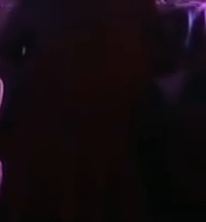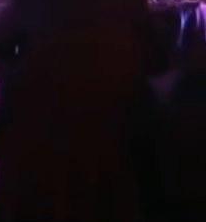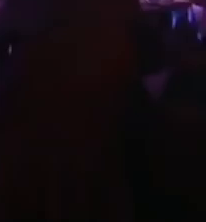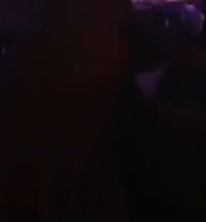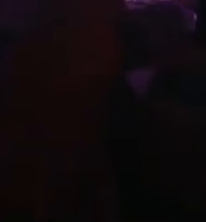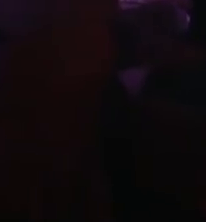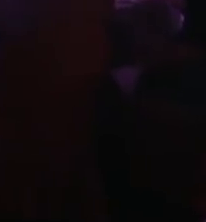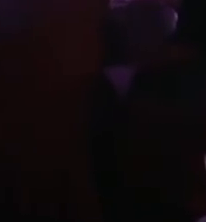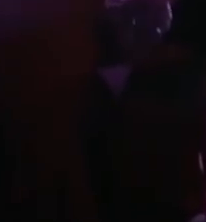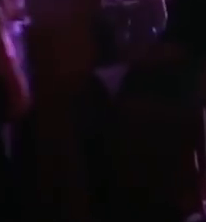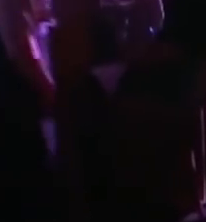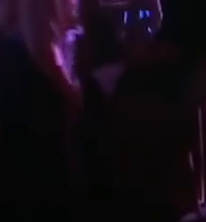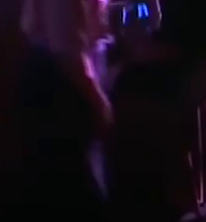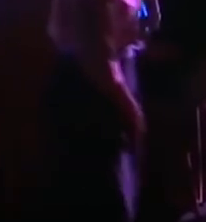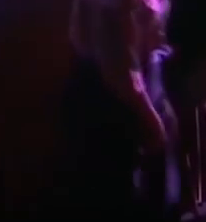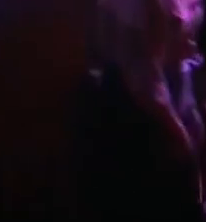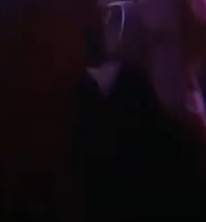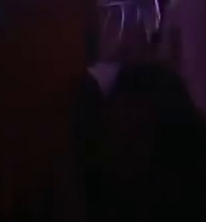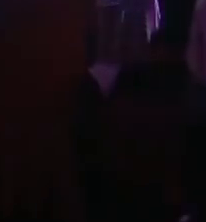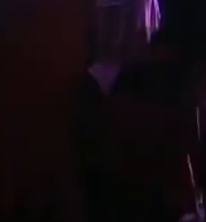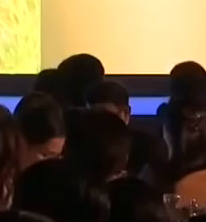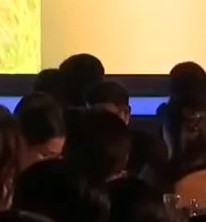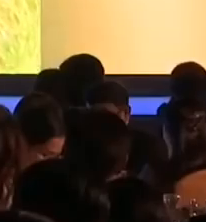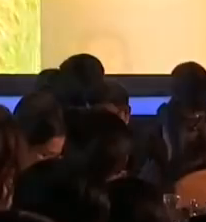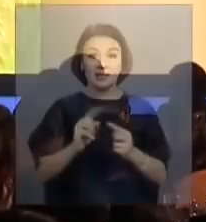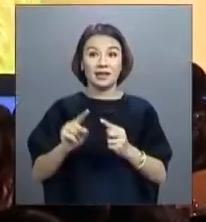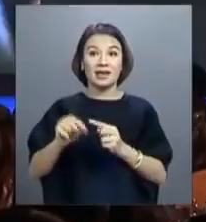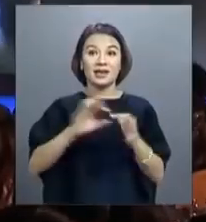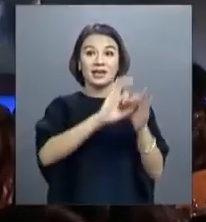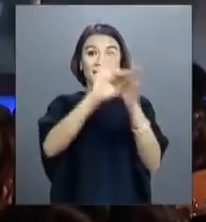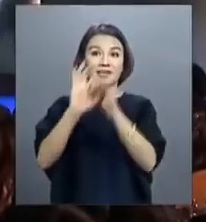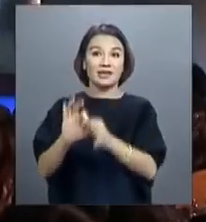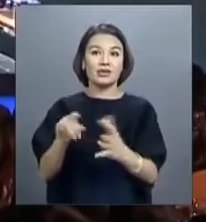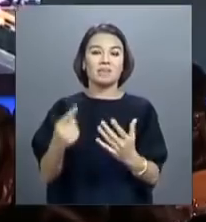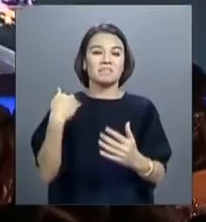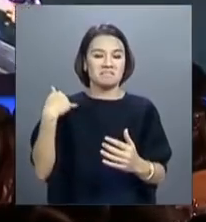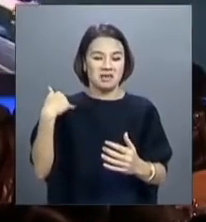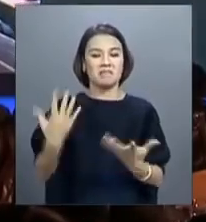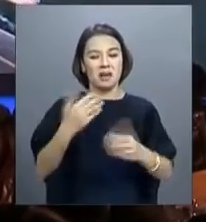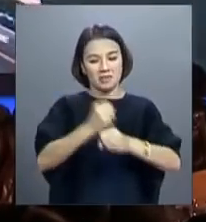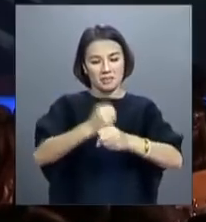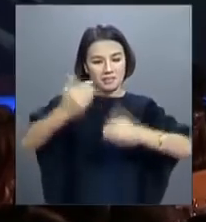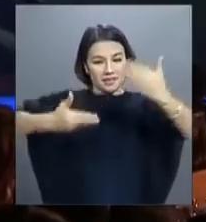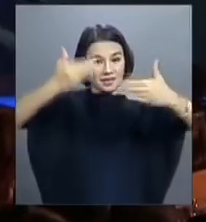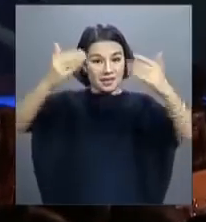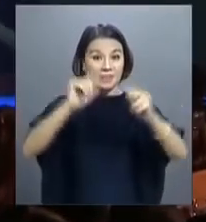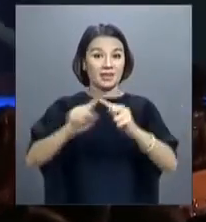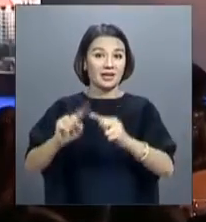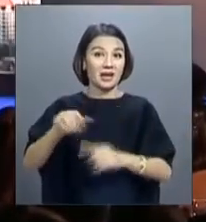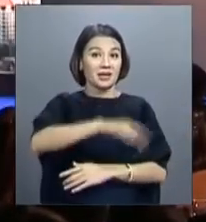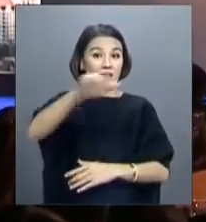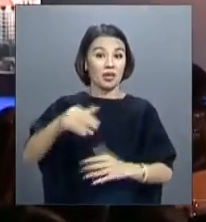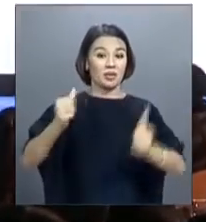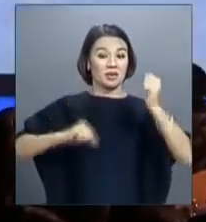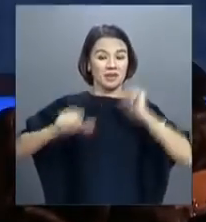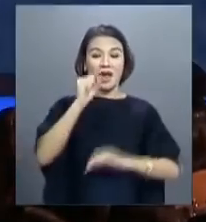ในช่วงแรกของงานเลี้ยงเป็นการเปิด Opening Show ด้วยการปลุกยักษ์ไทยด้วยพลังไทยแห่งประชารัฐตลอดจนการแสดงของศิล